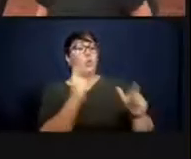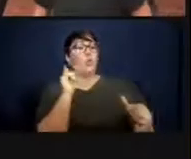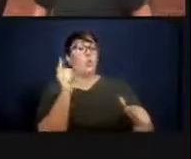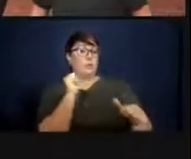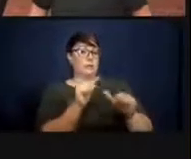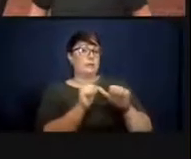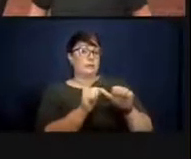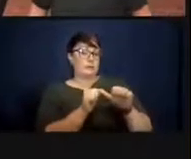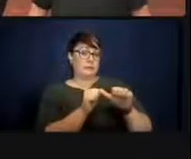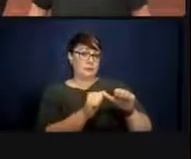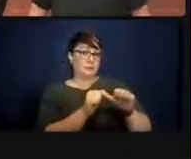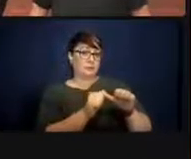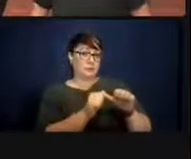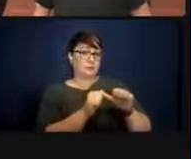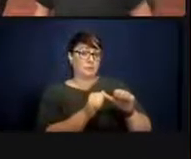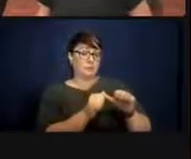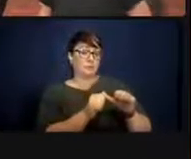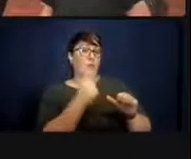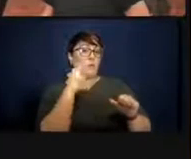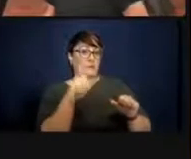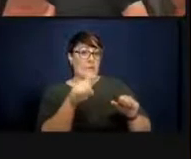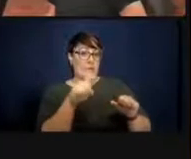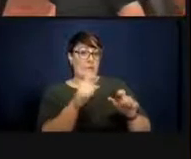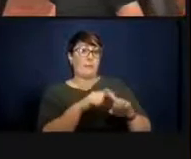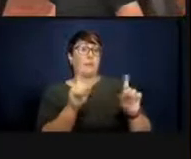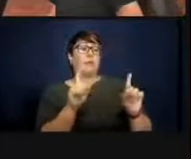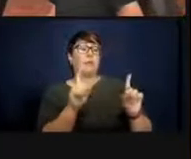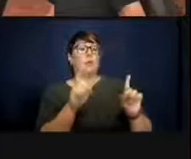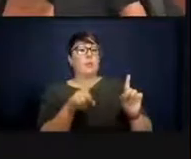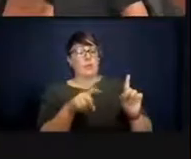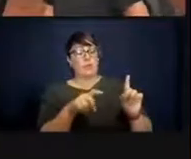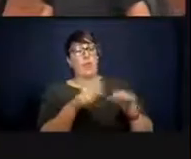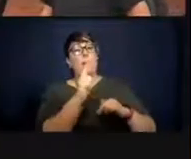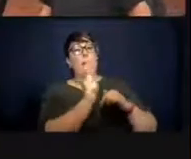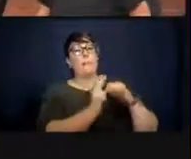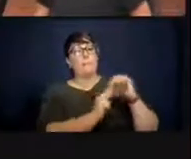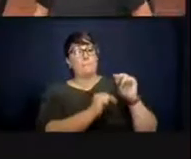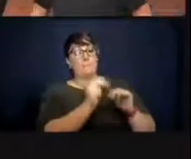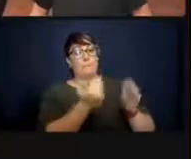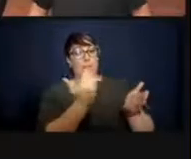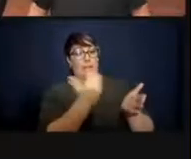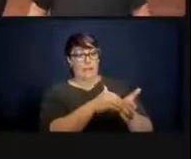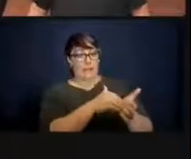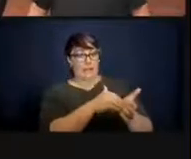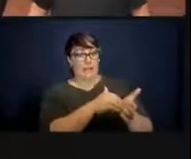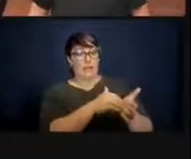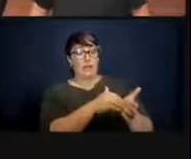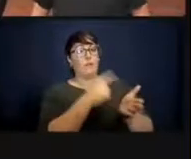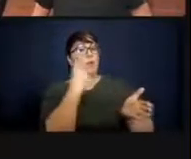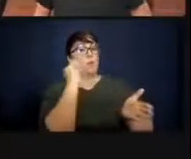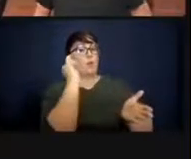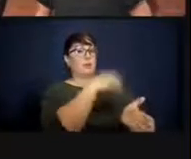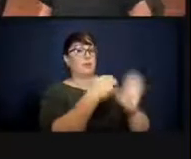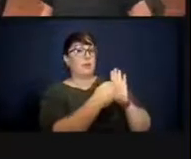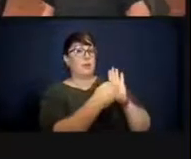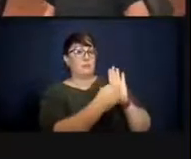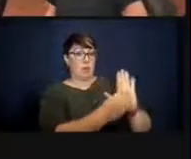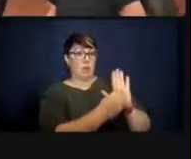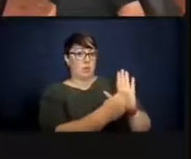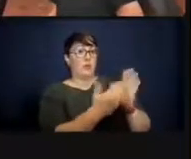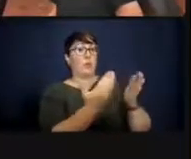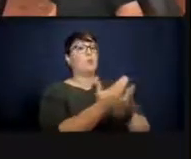na kubadilisha kwa ajili ya matumizi ya mambo haya ambayo tunafanya, lakini tunapaswa kujenga shule